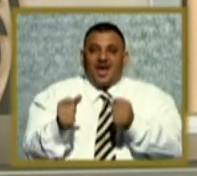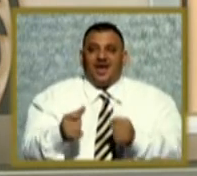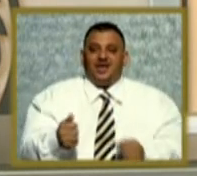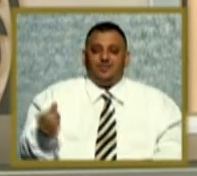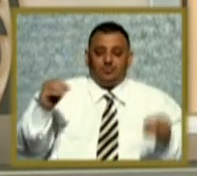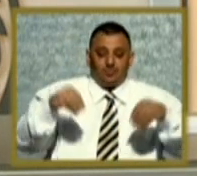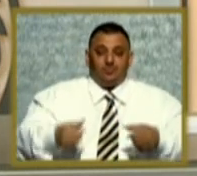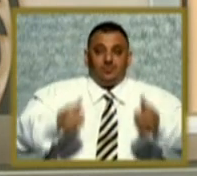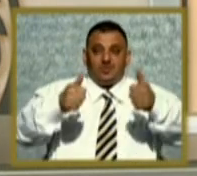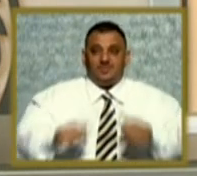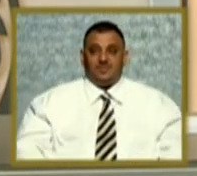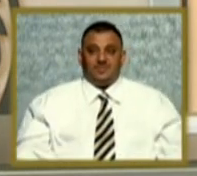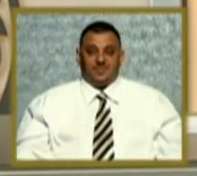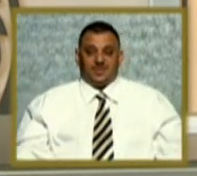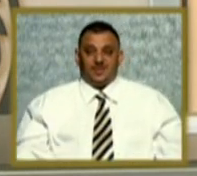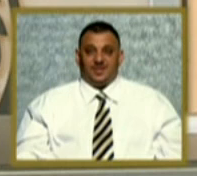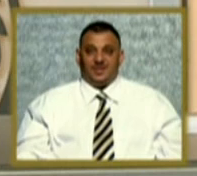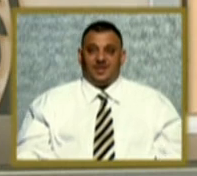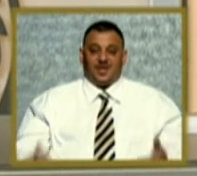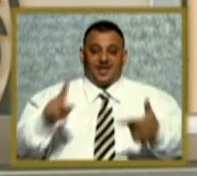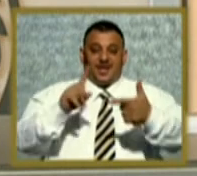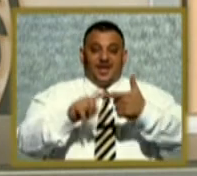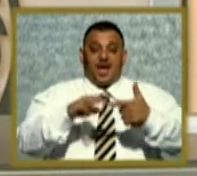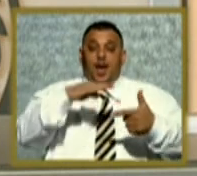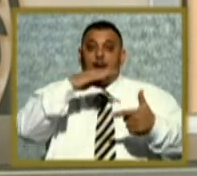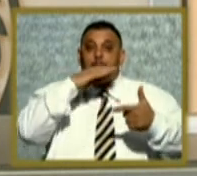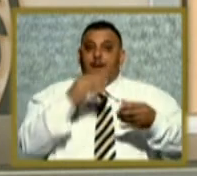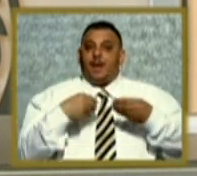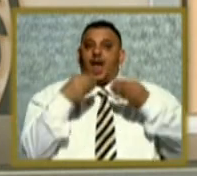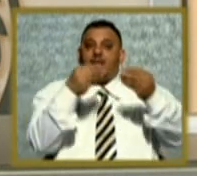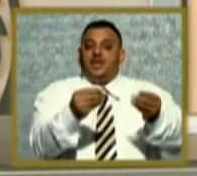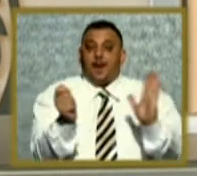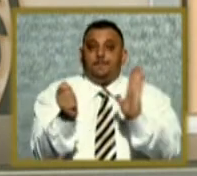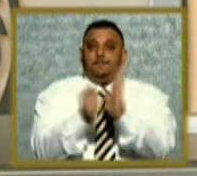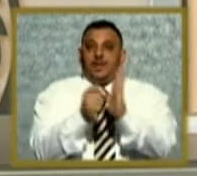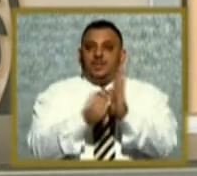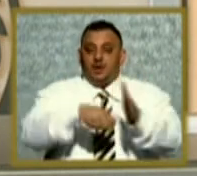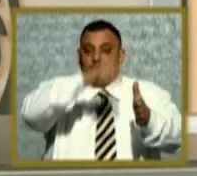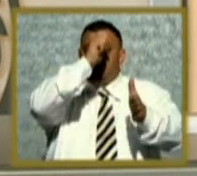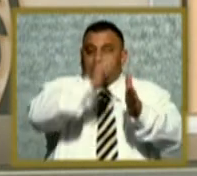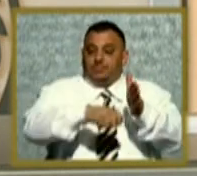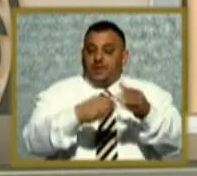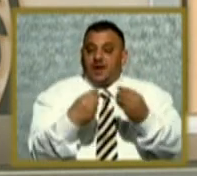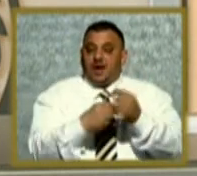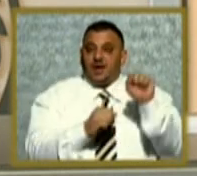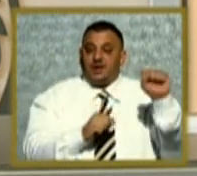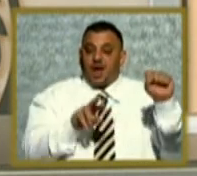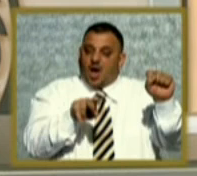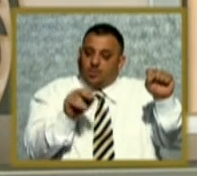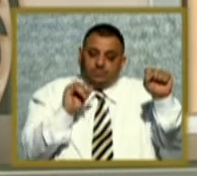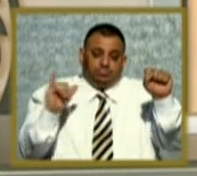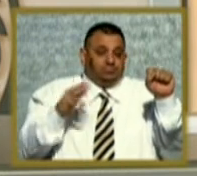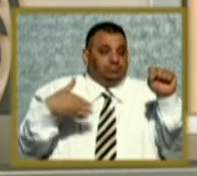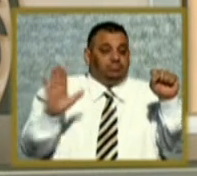من صلاتك في هذا المصلى. يقول أبو عمر بأن الوالد يعني فرغ باسمه شقة ولم يعطي